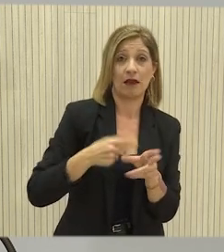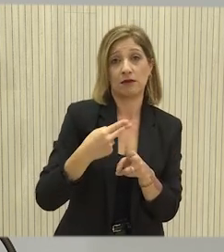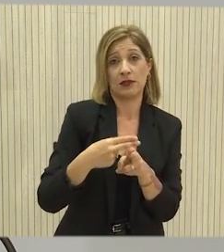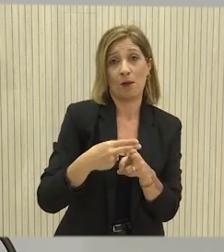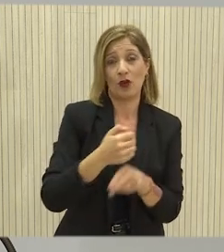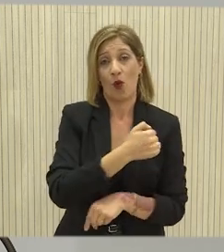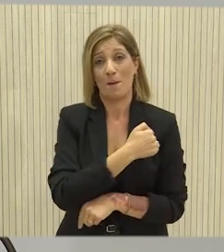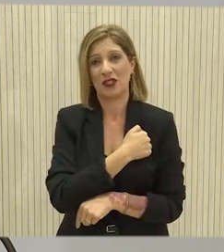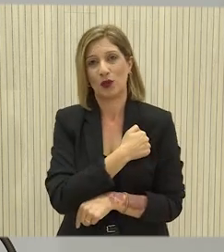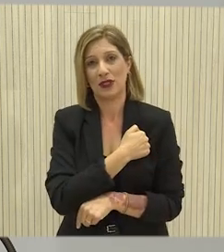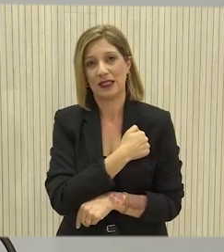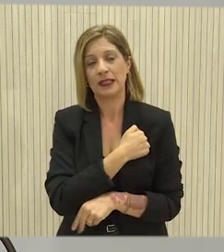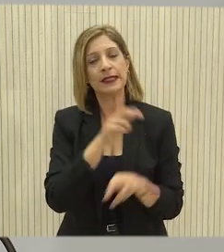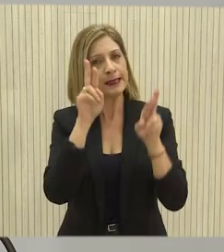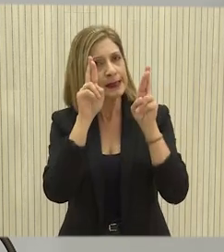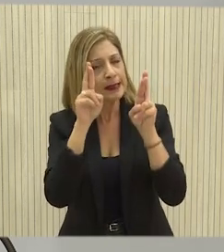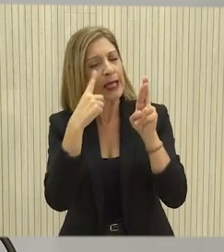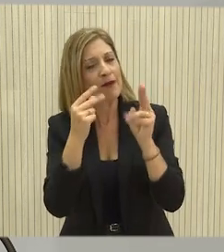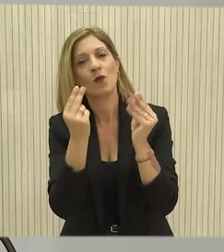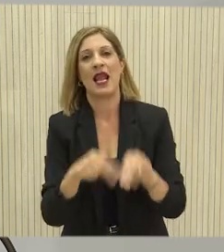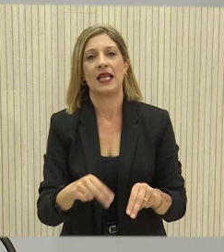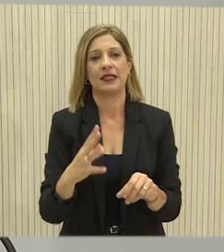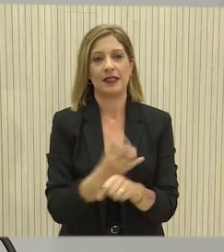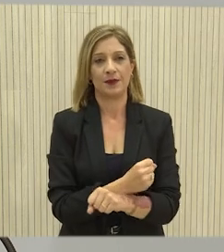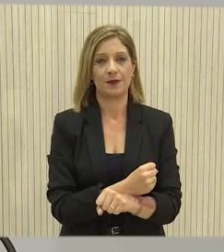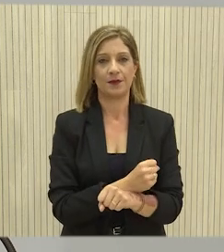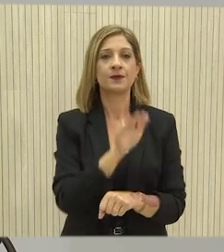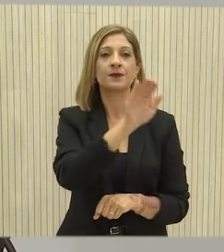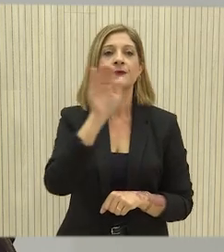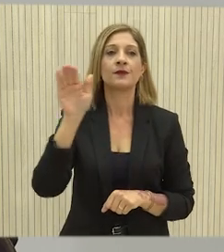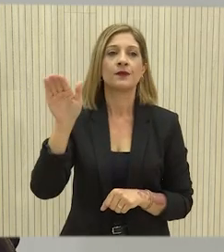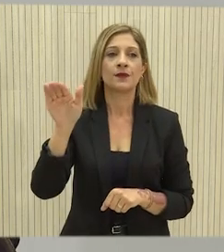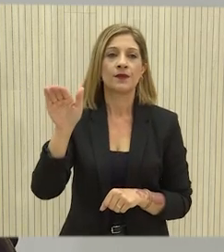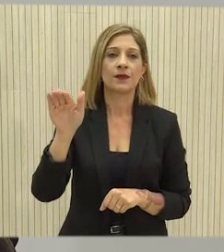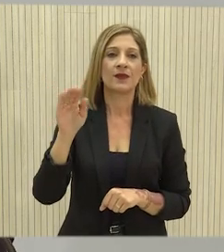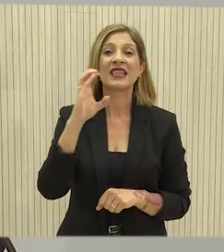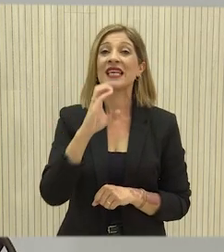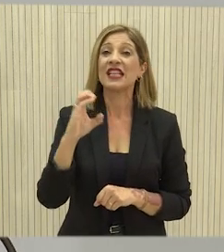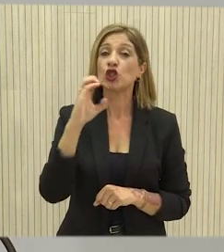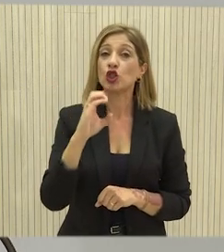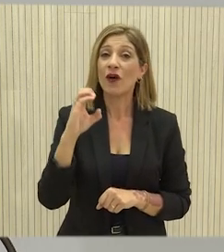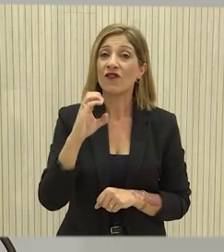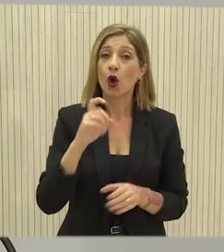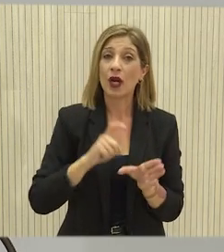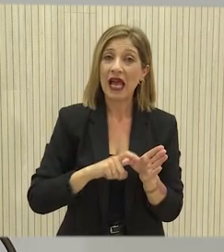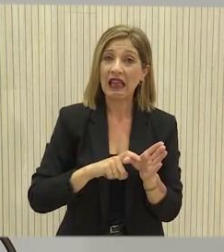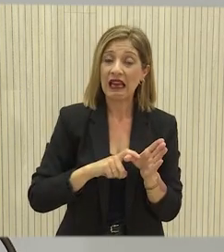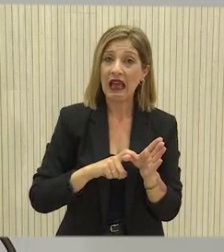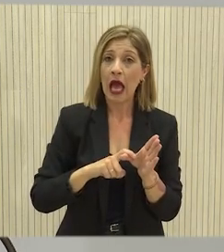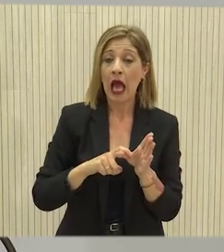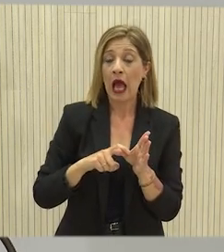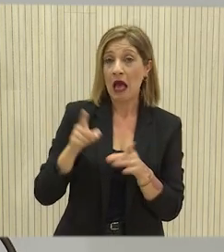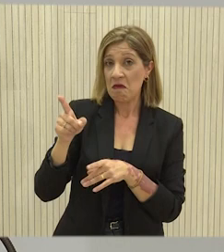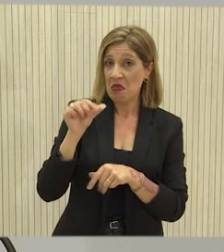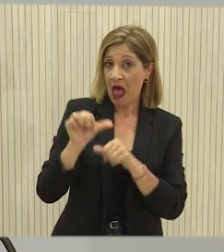ψήφο εμπιστοσύνης και είμαστε αισιόδοξοι ότι θα υπάρξει κατάληξη. Αναμένεται, κύριε εκπρόσωπε, ότι η Chevron θα τηρήσει τα συμφωνητέντα όπως